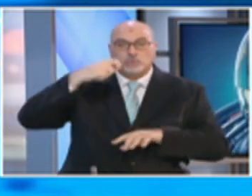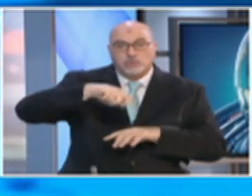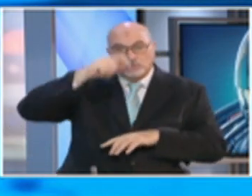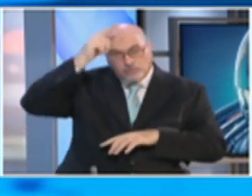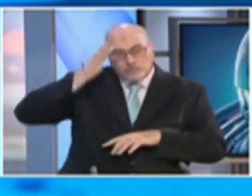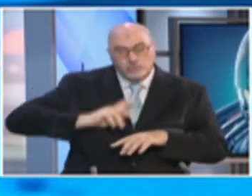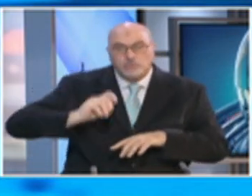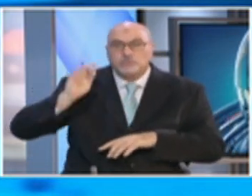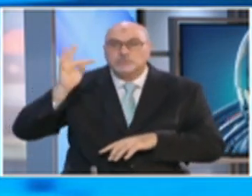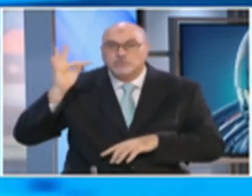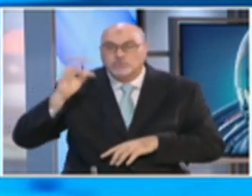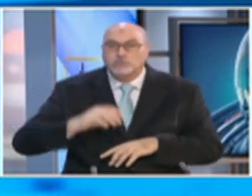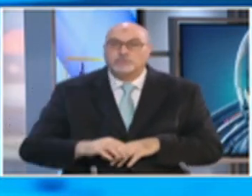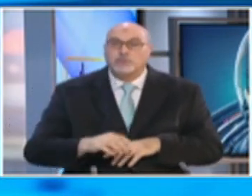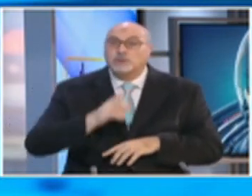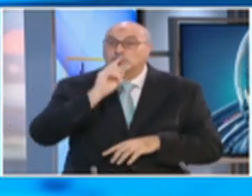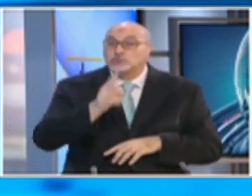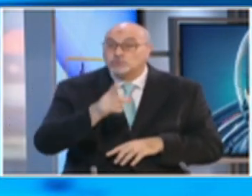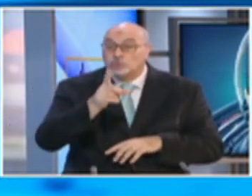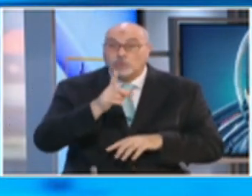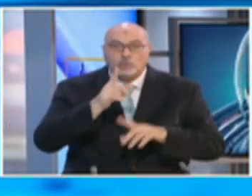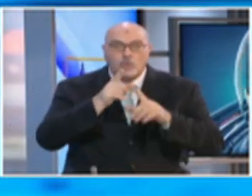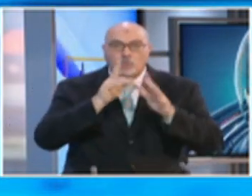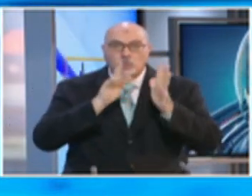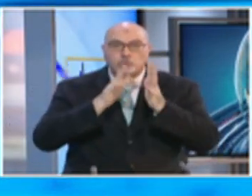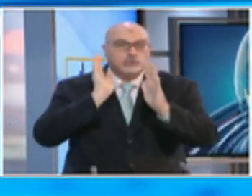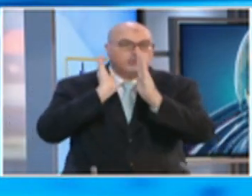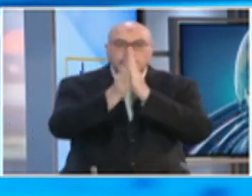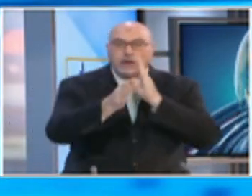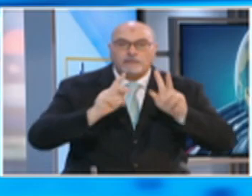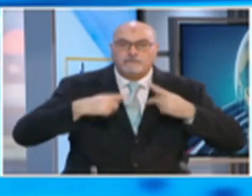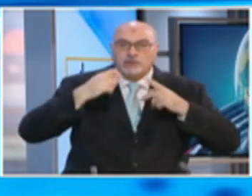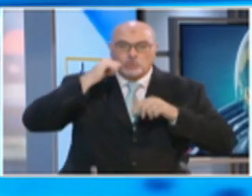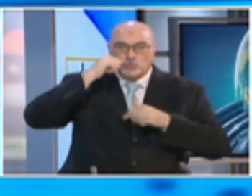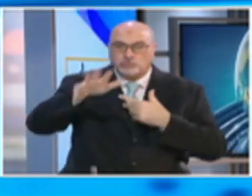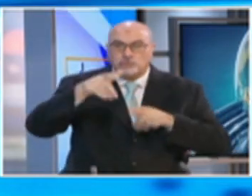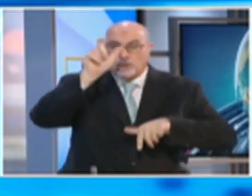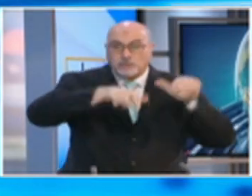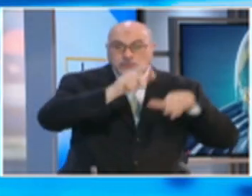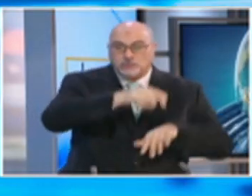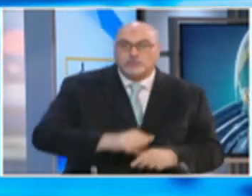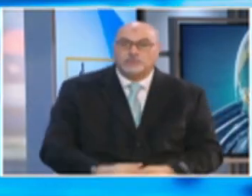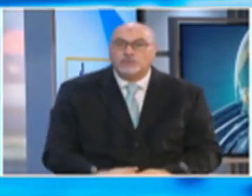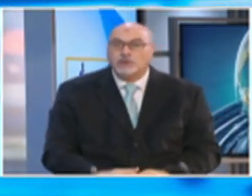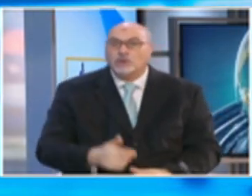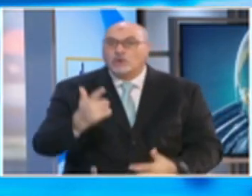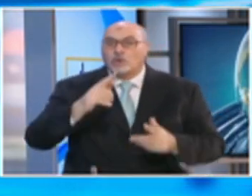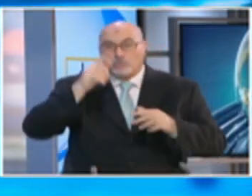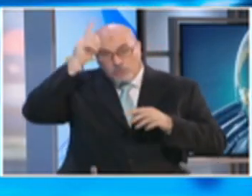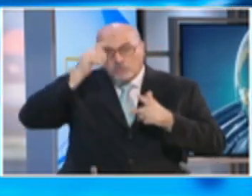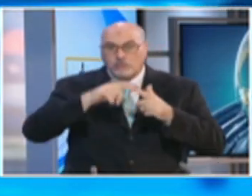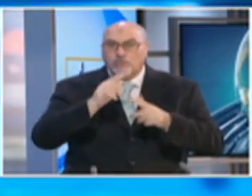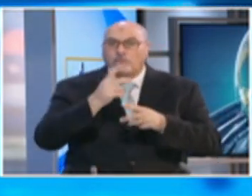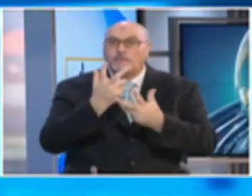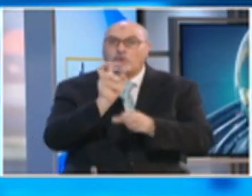المجيد تبون، والتي تمس مباشرة الحياة اليومية للمواطن وتؤكد مرة أخرى محافظة الدولة على